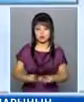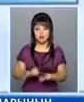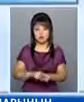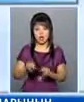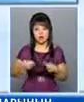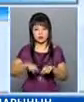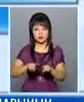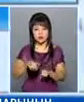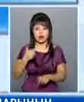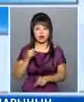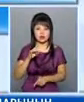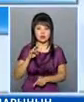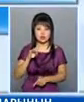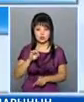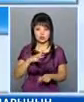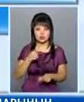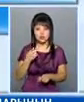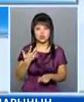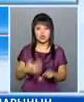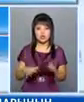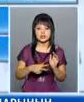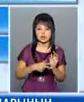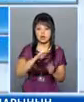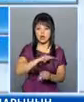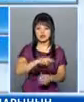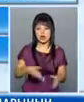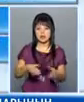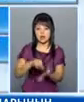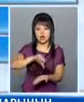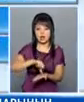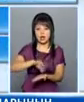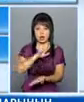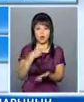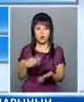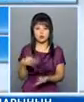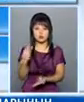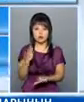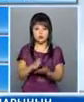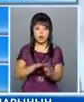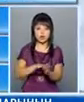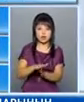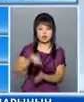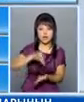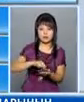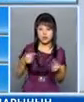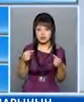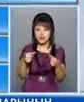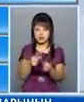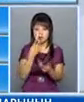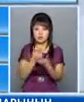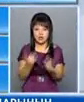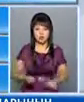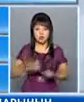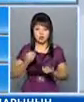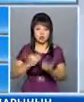және гарнизондық құрылымдардан 158 қызметкер қатысқан. Оның 33-і атқаратын қызметіне сай танылып,